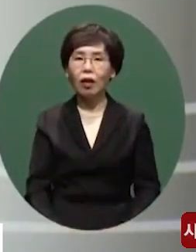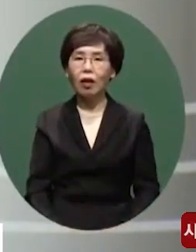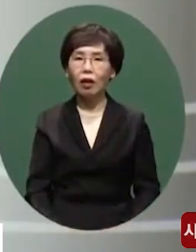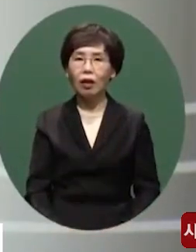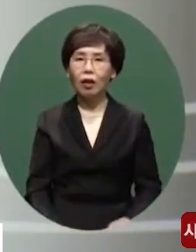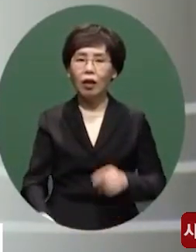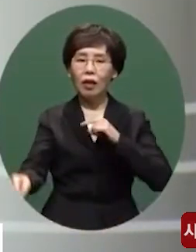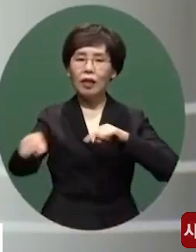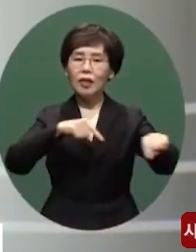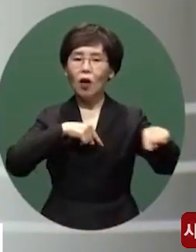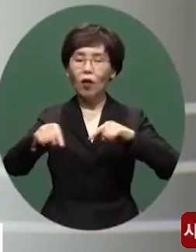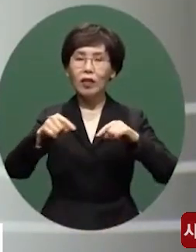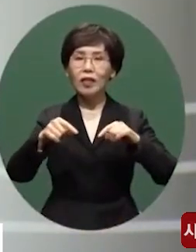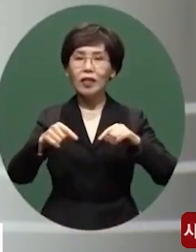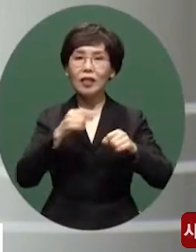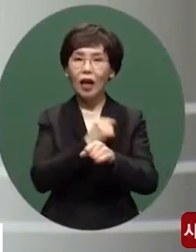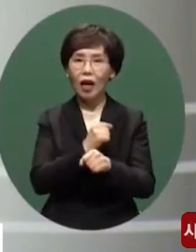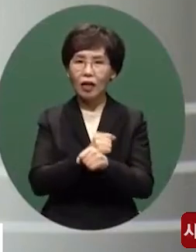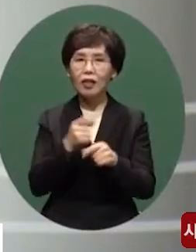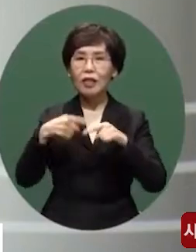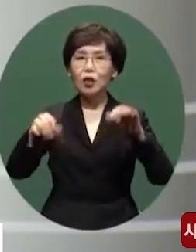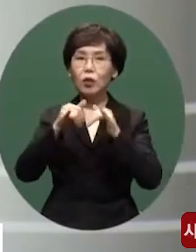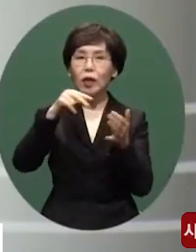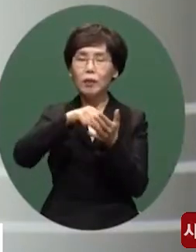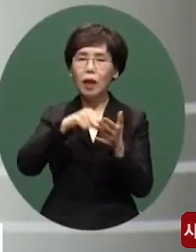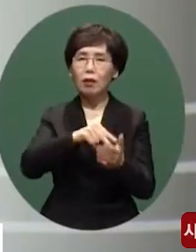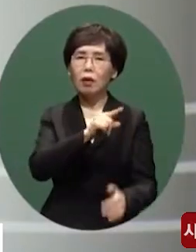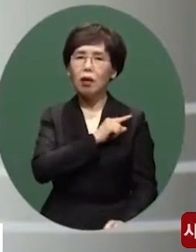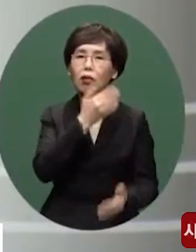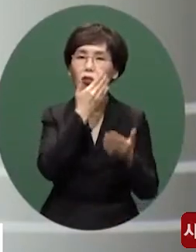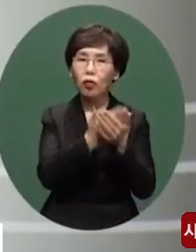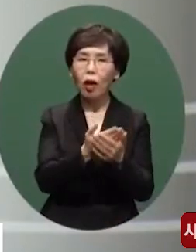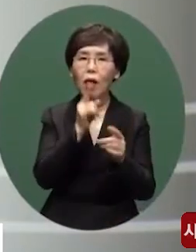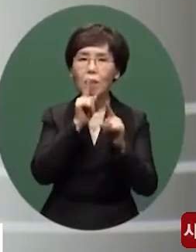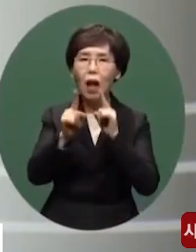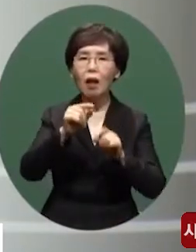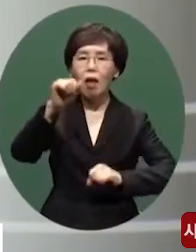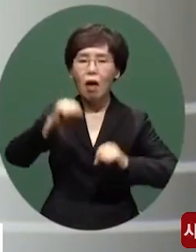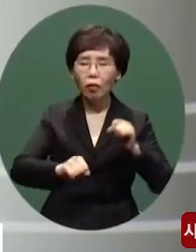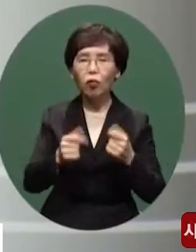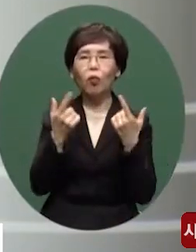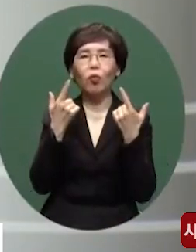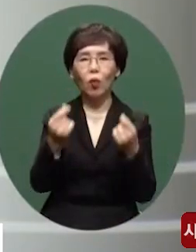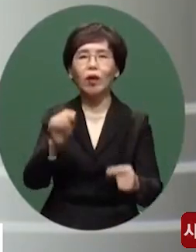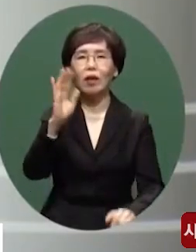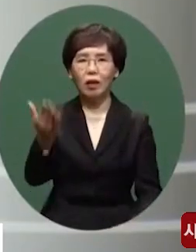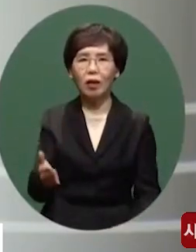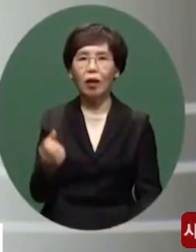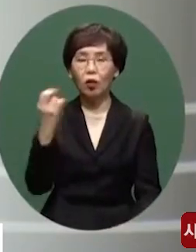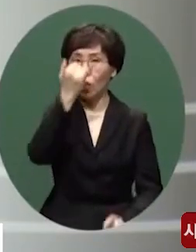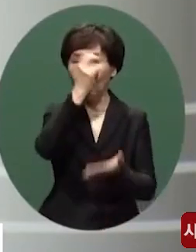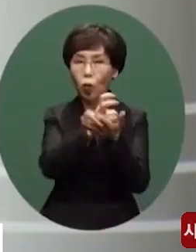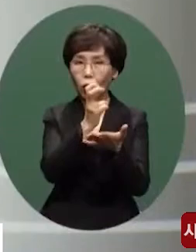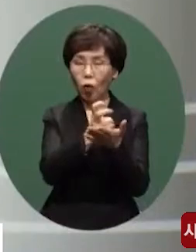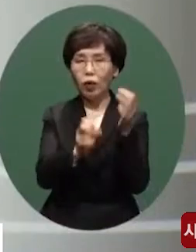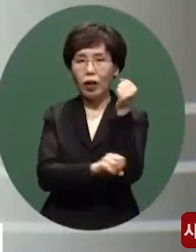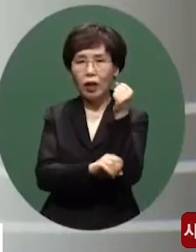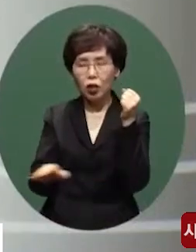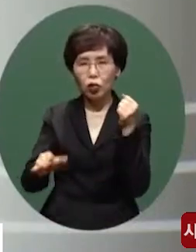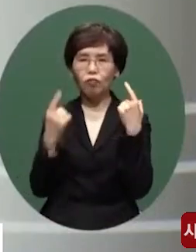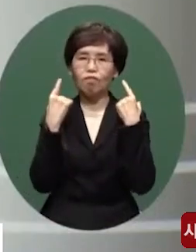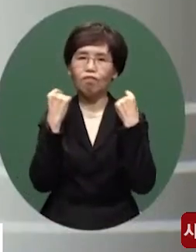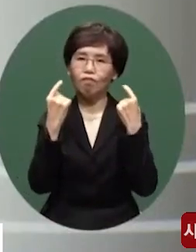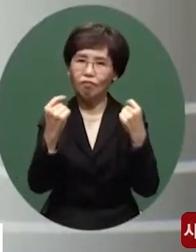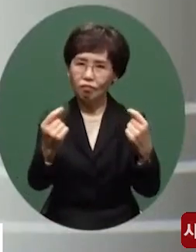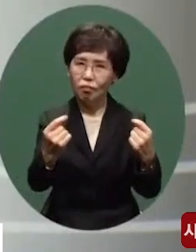사실 정치 지도자에게 가장 중요한 것이 언행일치 아니겠습니까? 그리고 또 정말 도덕적인 기준의